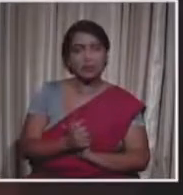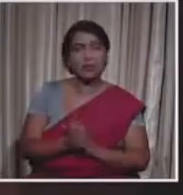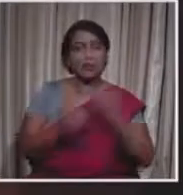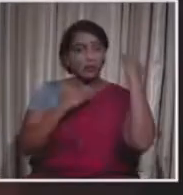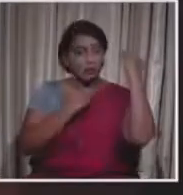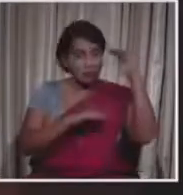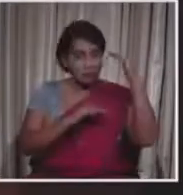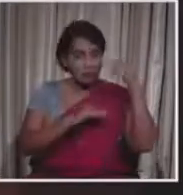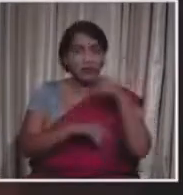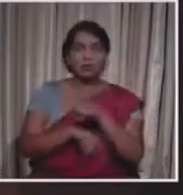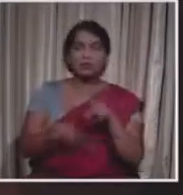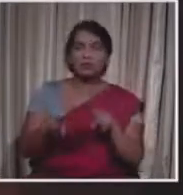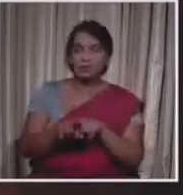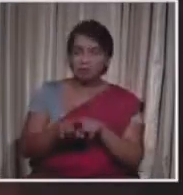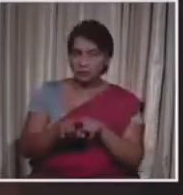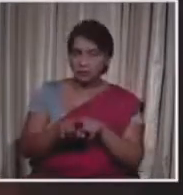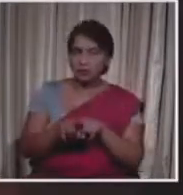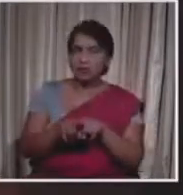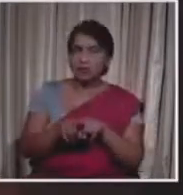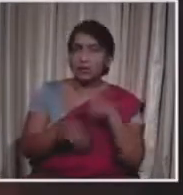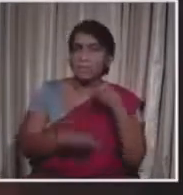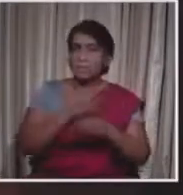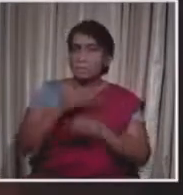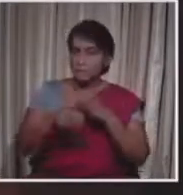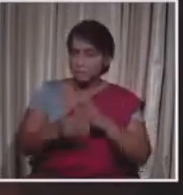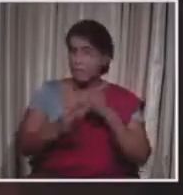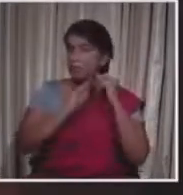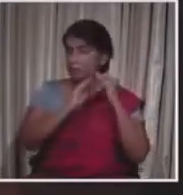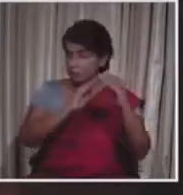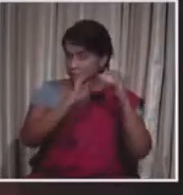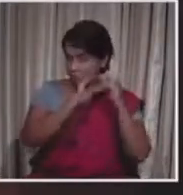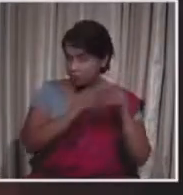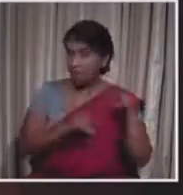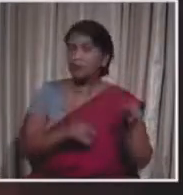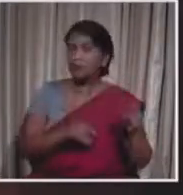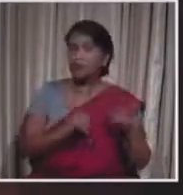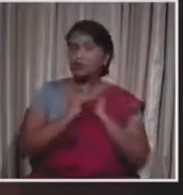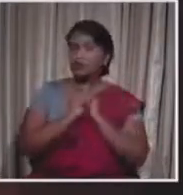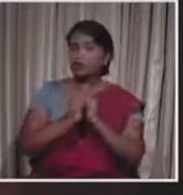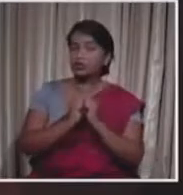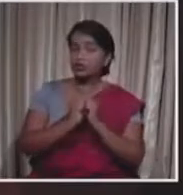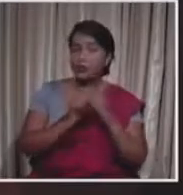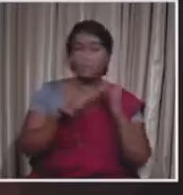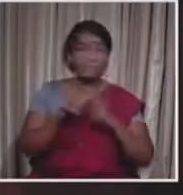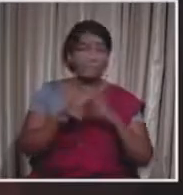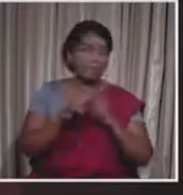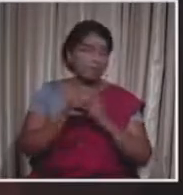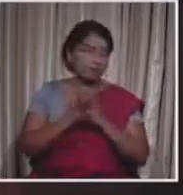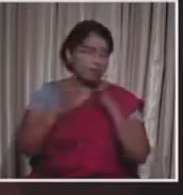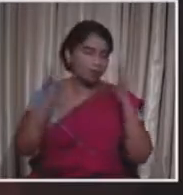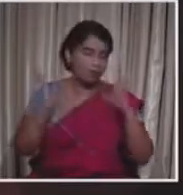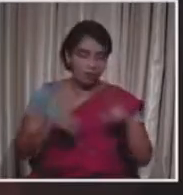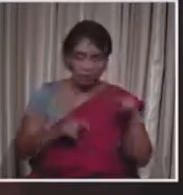අපනායන ශේෂ්ත්‍රයේ කර්මාන්ත ශාලාවල රැකී රක්ෂා ප්‍රශ්නේ වර්ධනය වෙලා